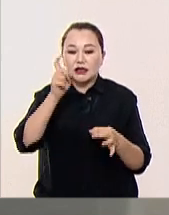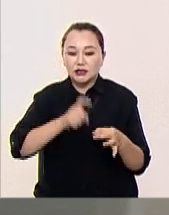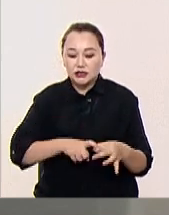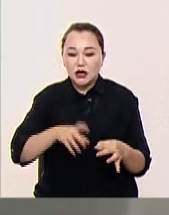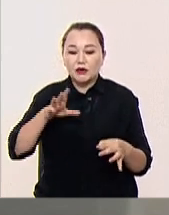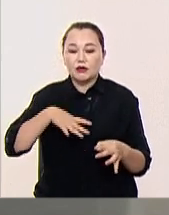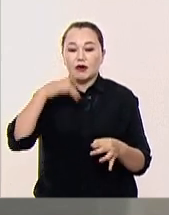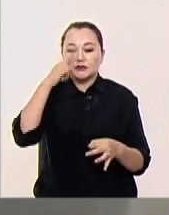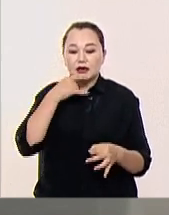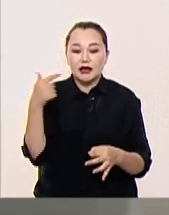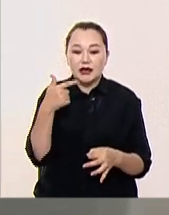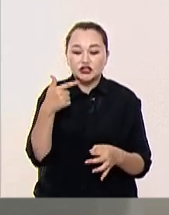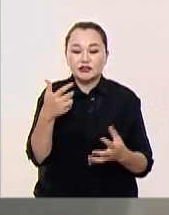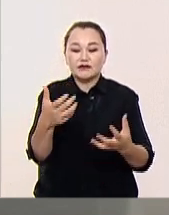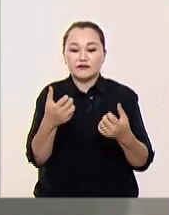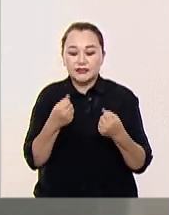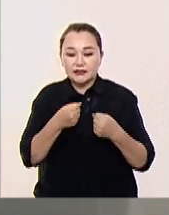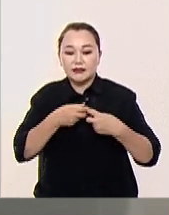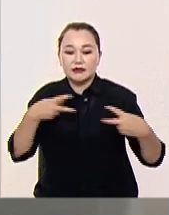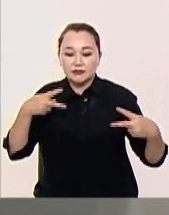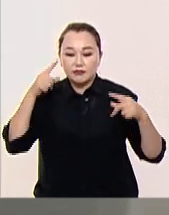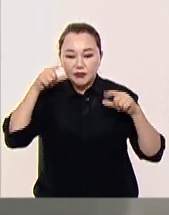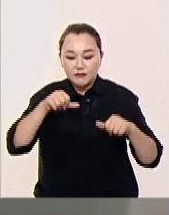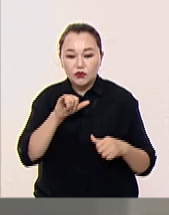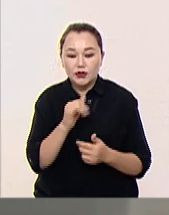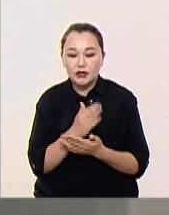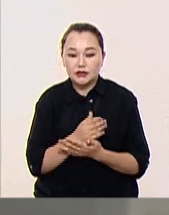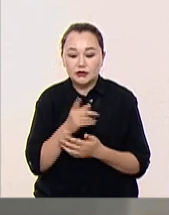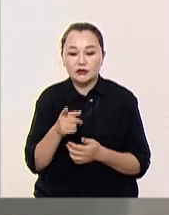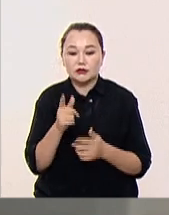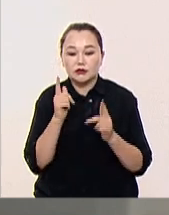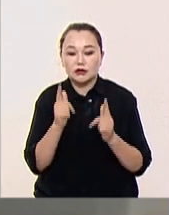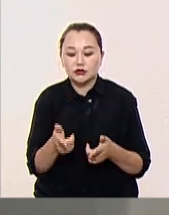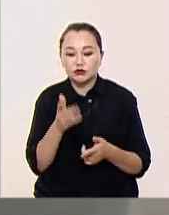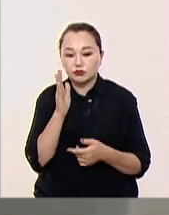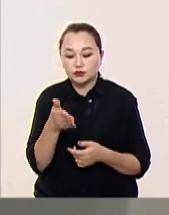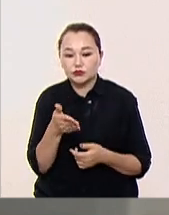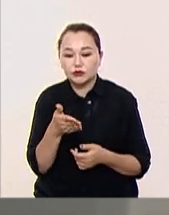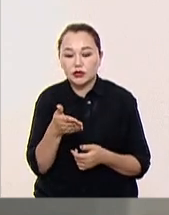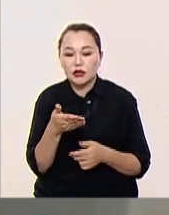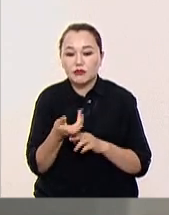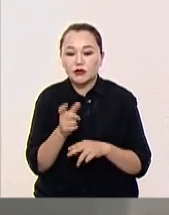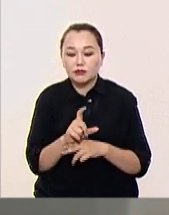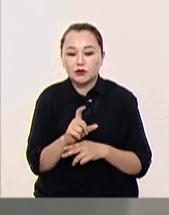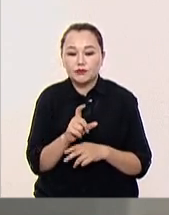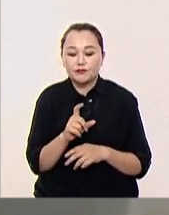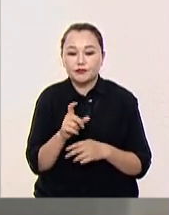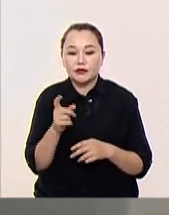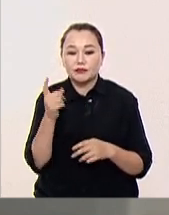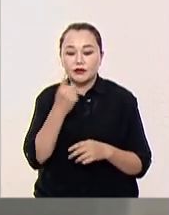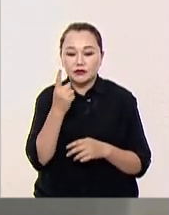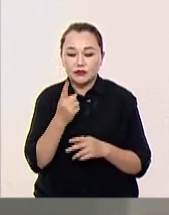Қазақстан азаматымен тең дәрежедегі құқығын бірдей деп талап етсе, ол моральдық жақтан орынды болады. Сондықтан